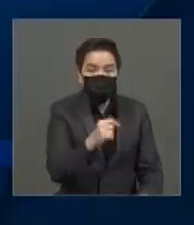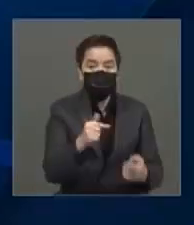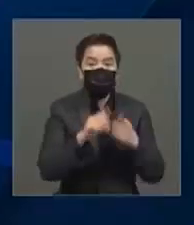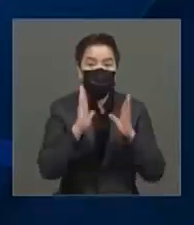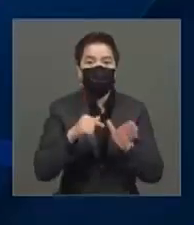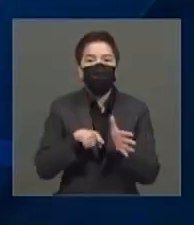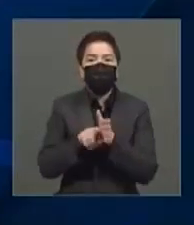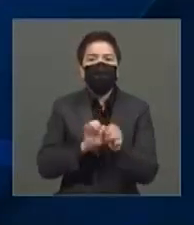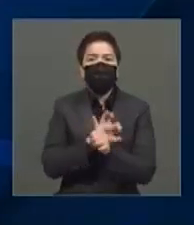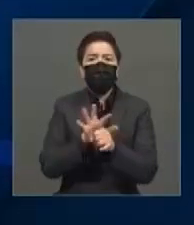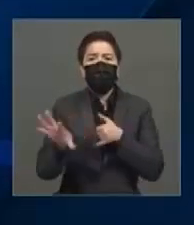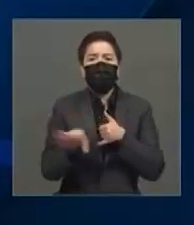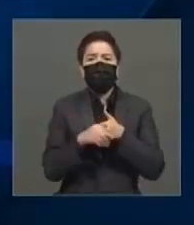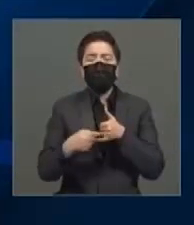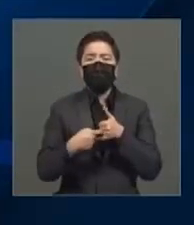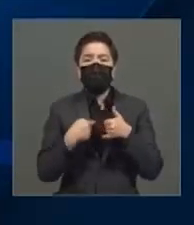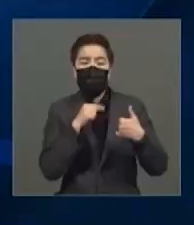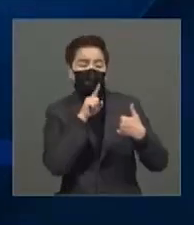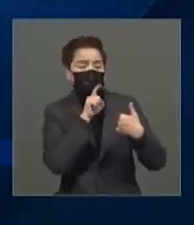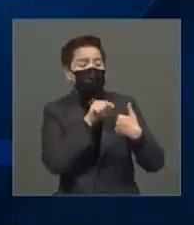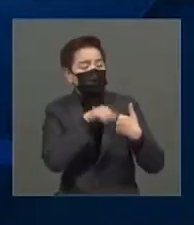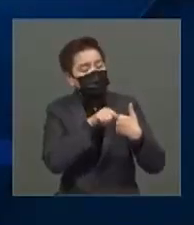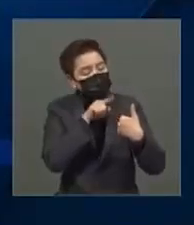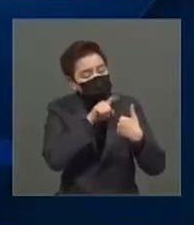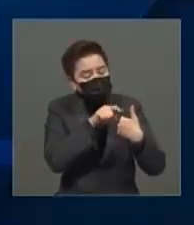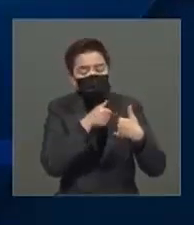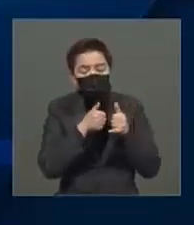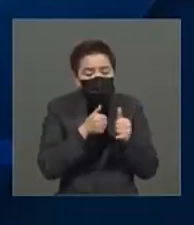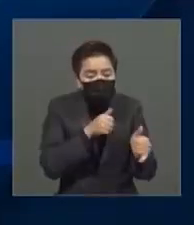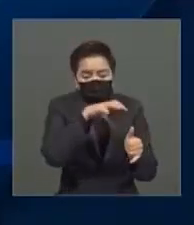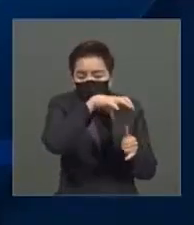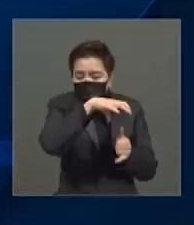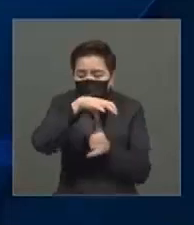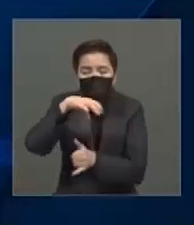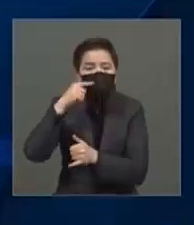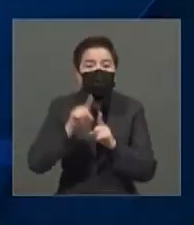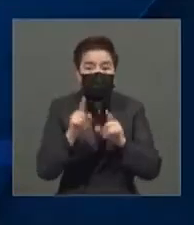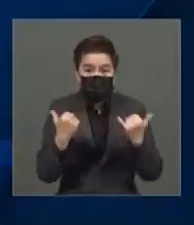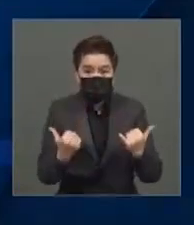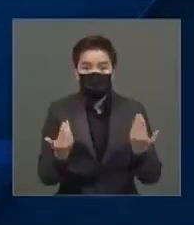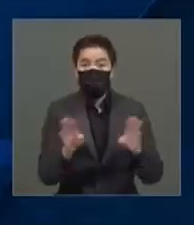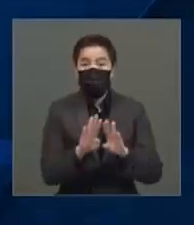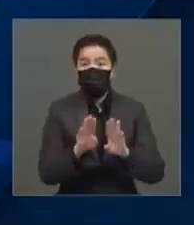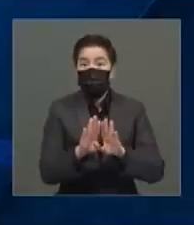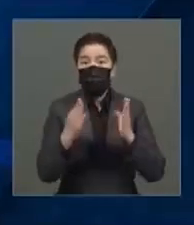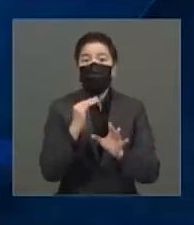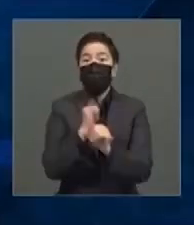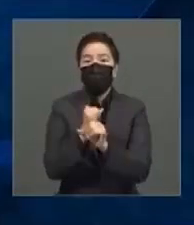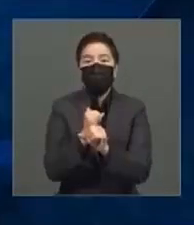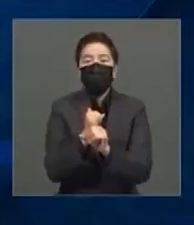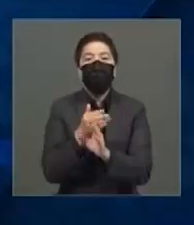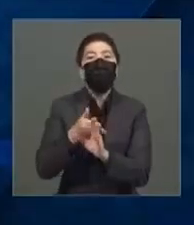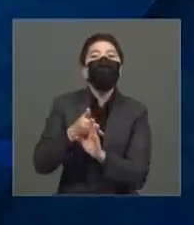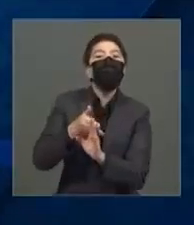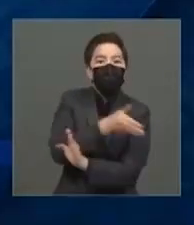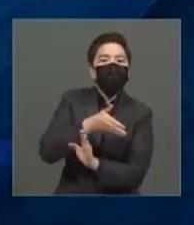ผู้ที่ติดเชื้อเนี่ยก็จะพบว่าร้านอาหารในลักษณะนี้ไม่ใช่มาเปิดในช่วงปีใหม่นะคะเปิดมาตั้งแต่